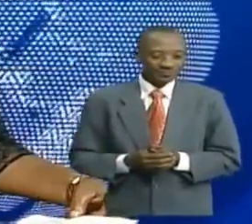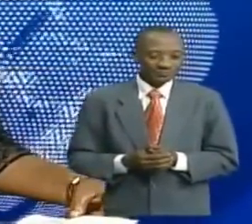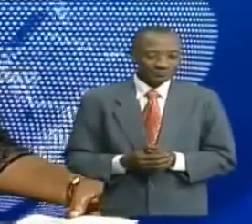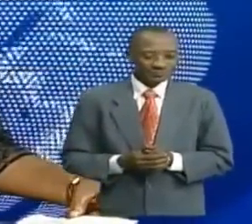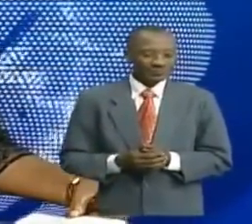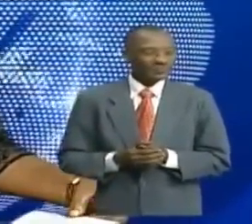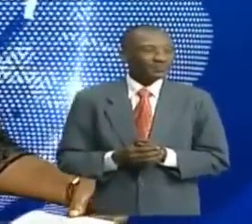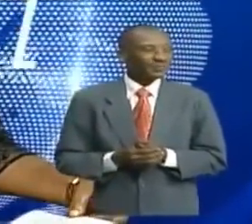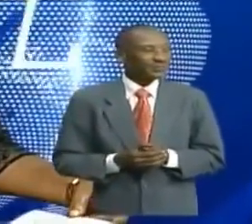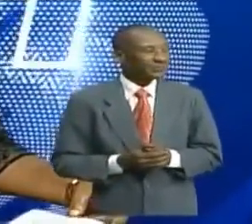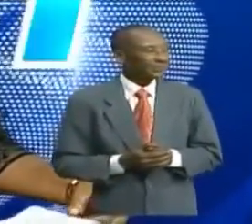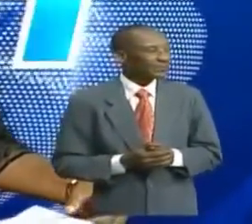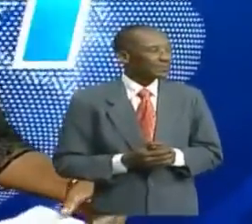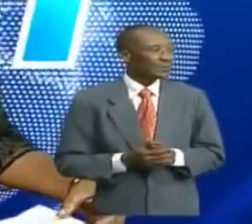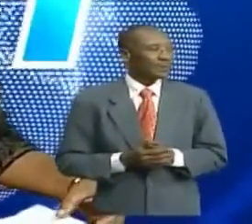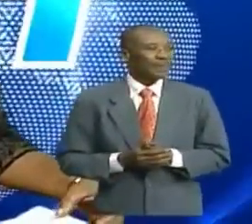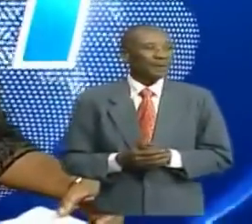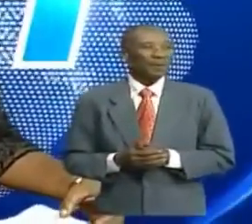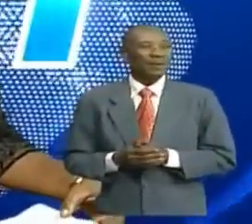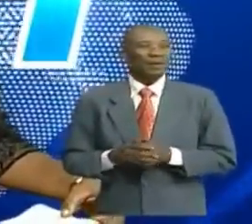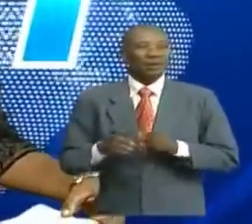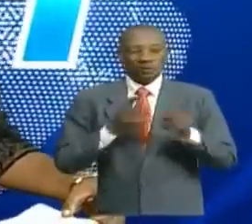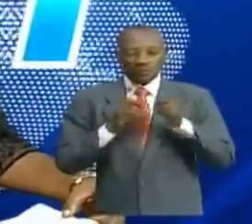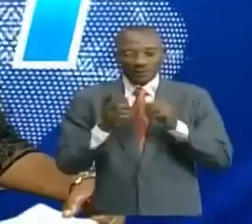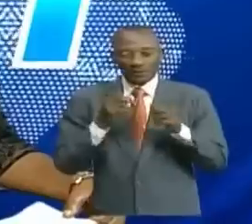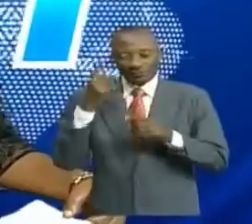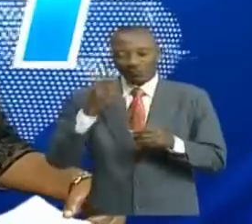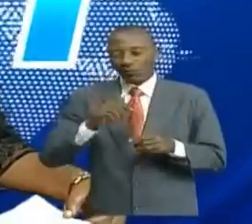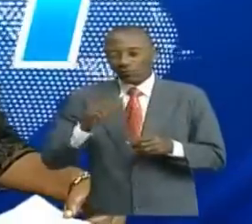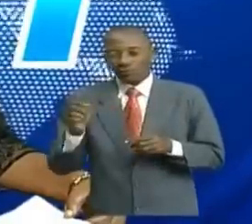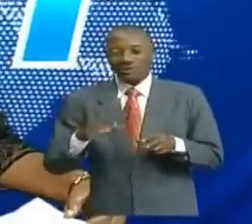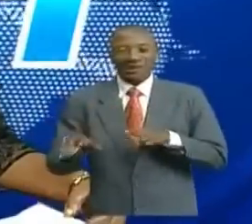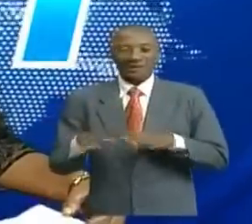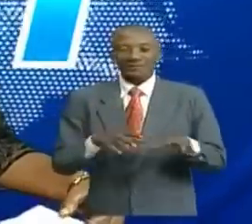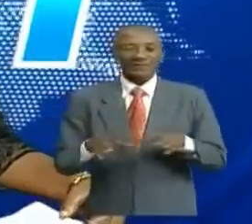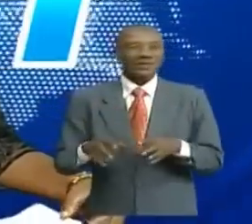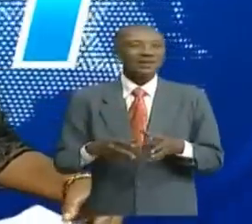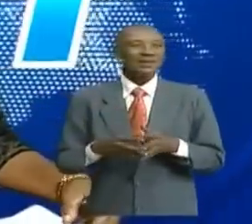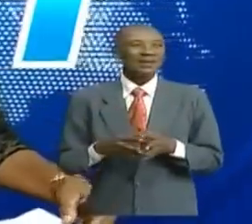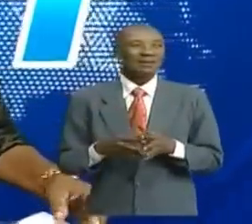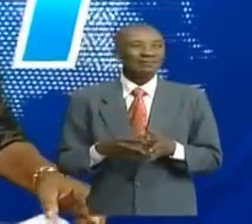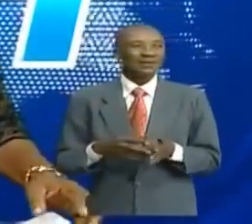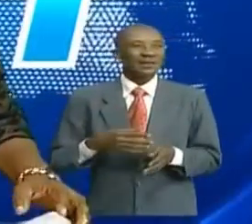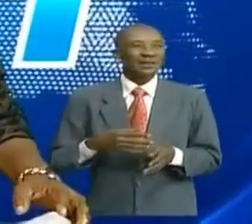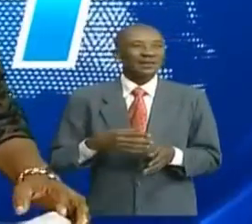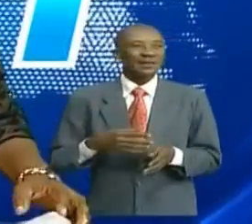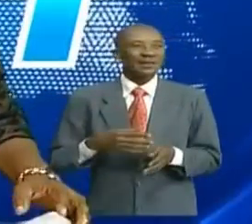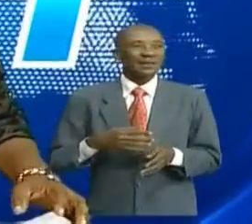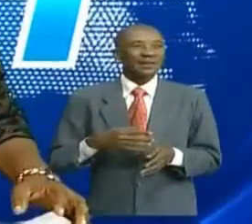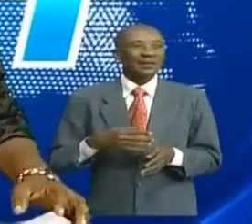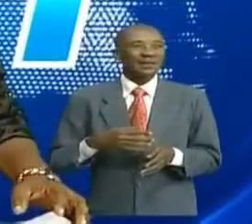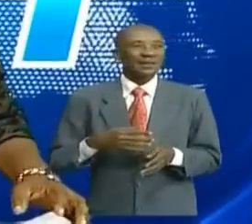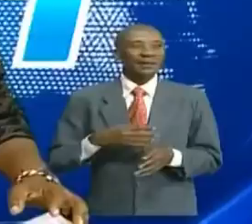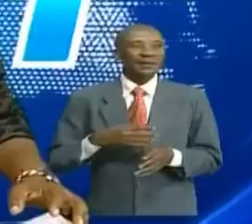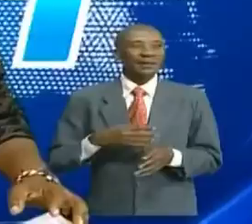Claudine Doucy, séjourne à Bukavu. Elle a inauguré un pont qui relie deux quartiers.